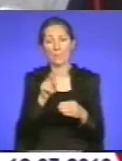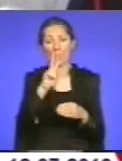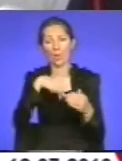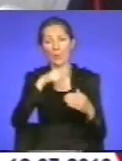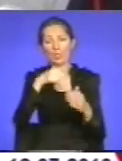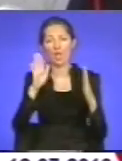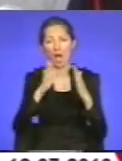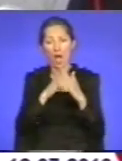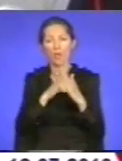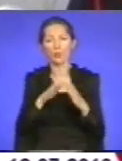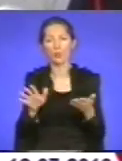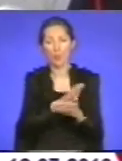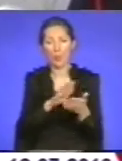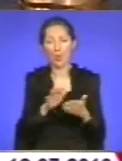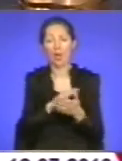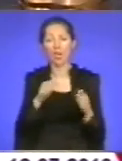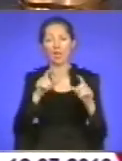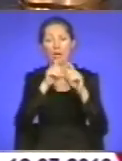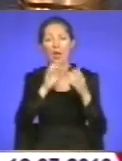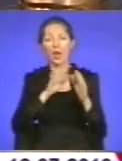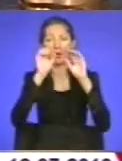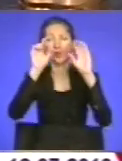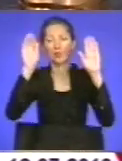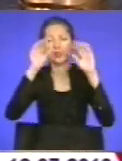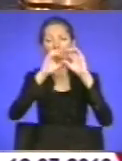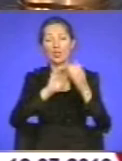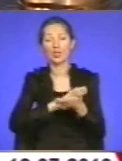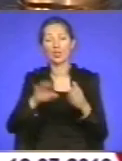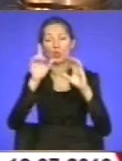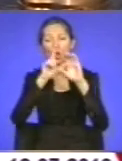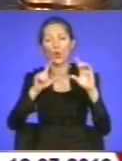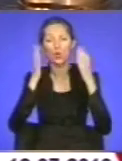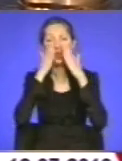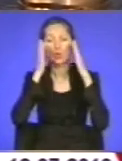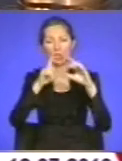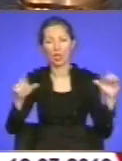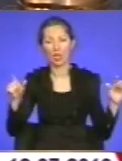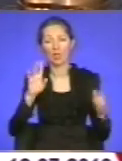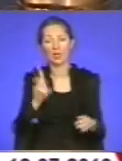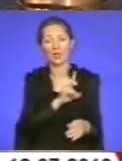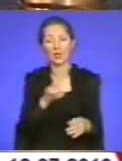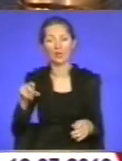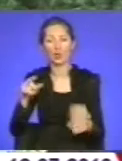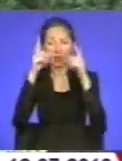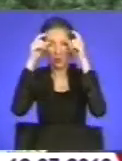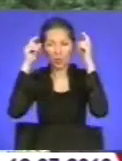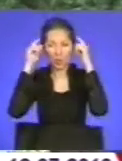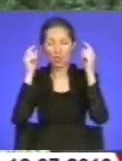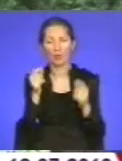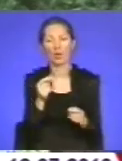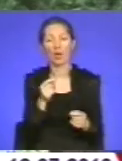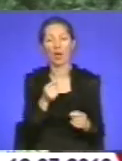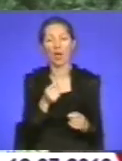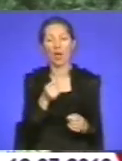вішали чисті рушники. До церковної служби йшли з квітами і віночками, окрасою яких були червоні маки. Тому сьогодні